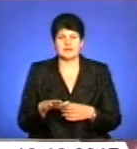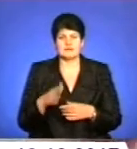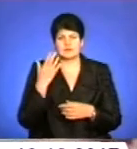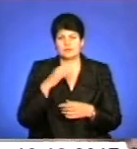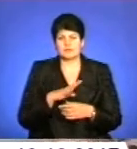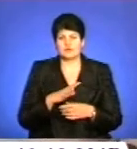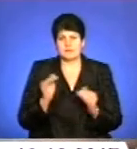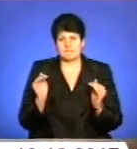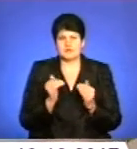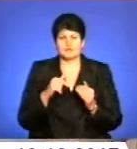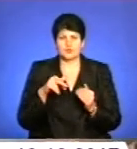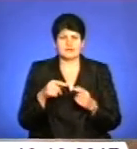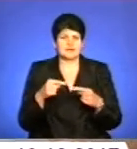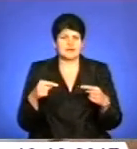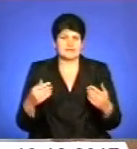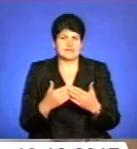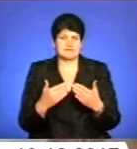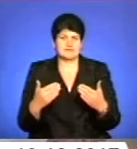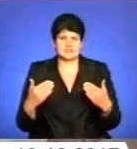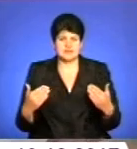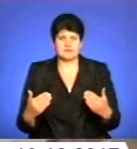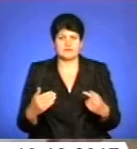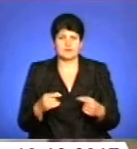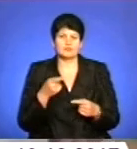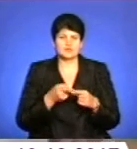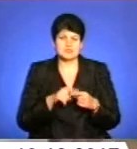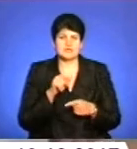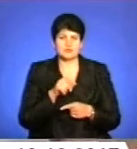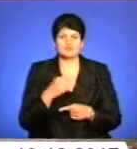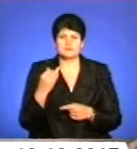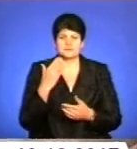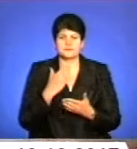каже, на всякі вистави, бо йому то цікаво. Правда, немає, Артурчик? Немає